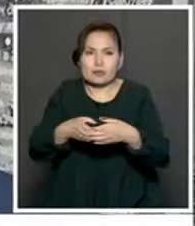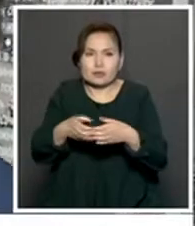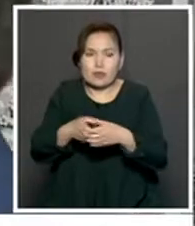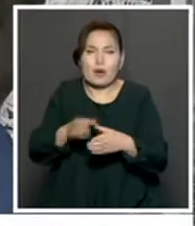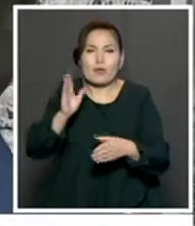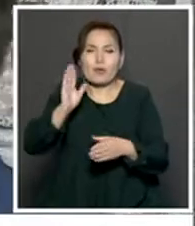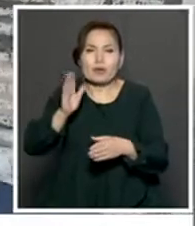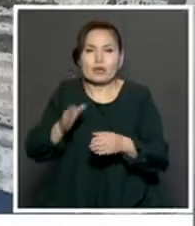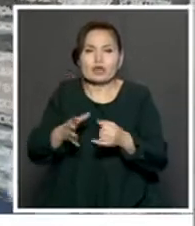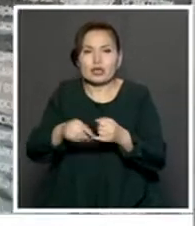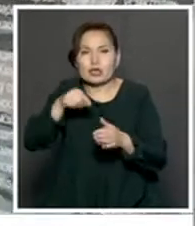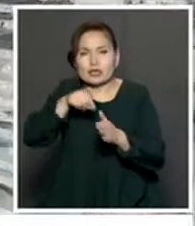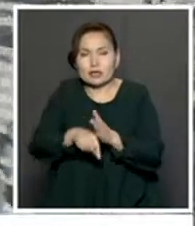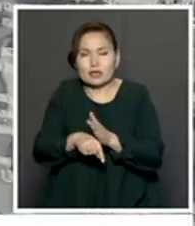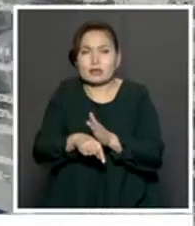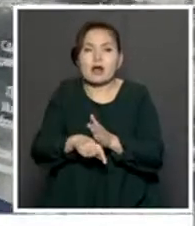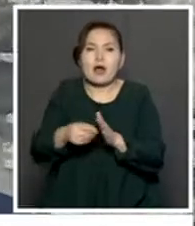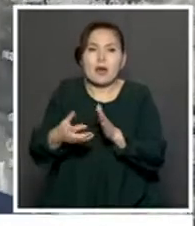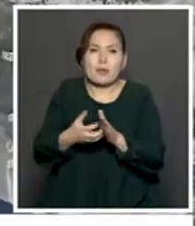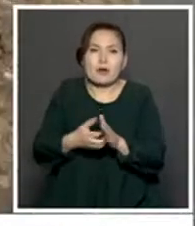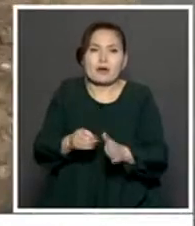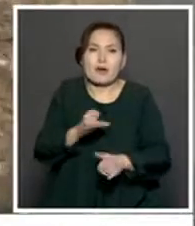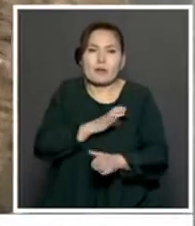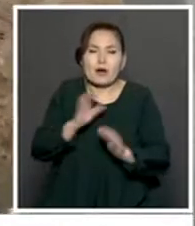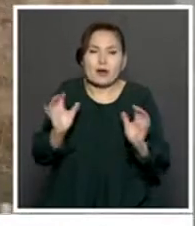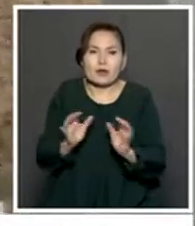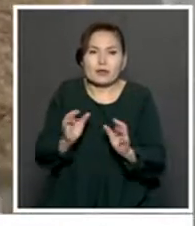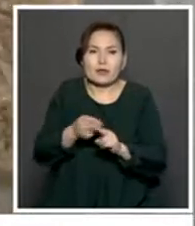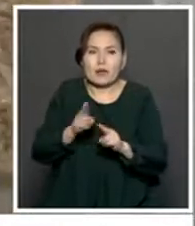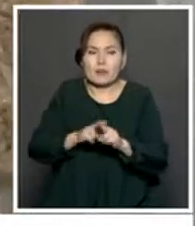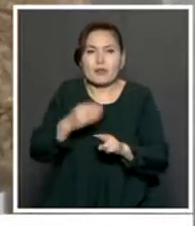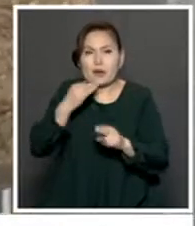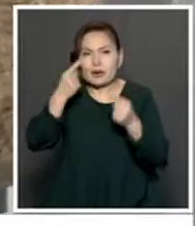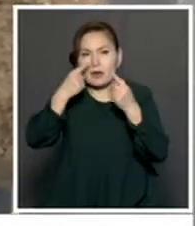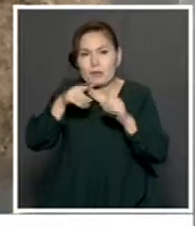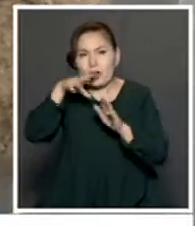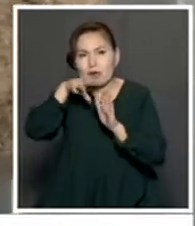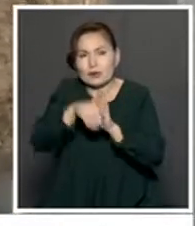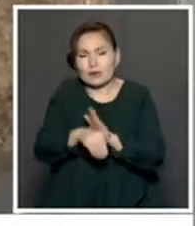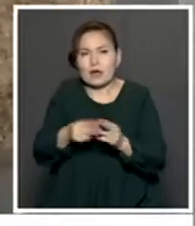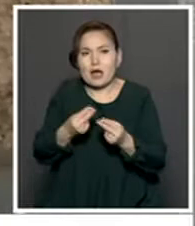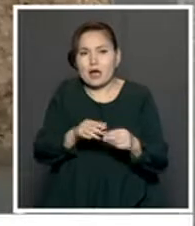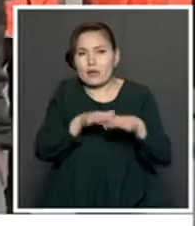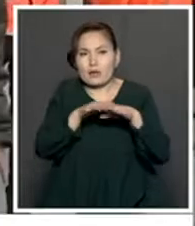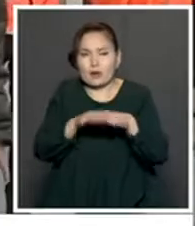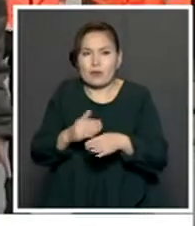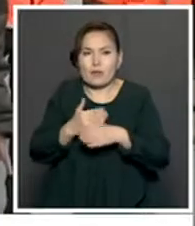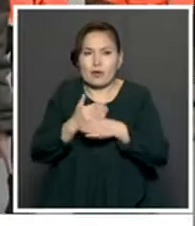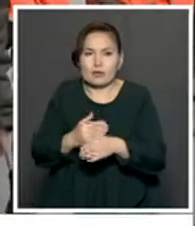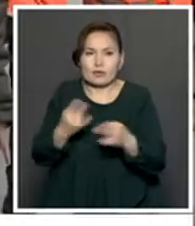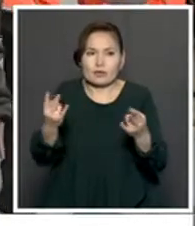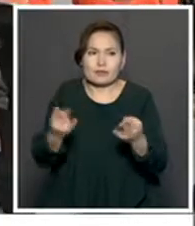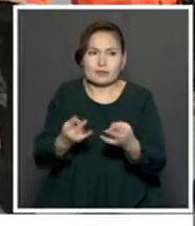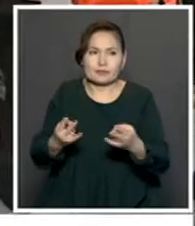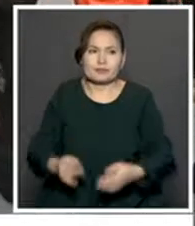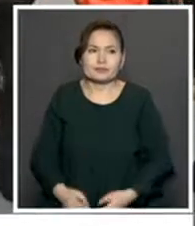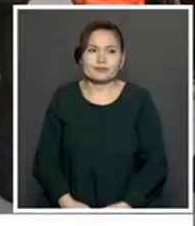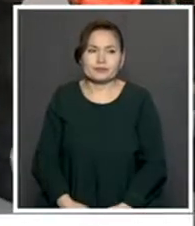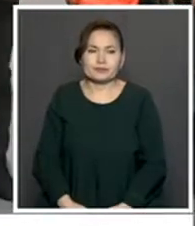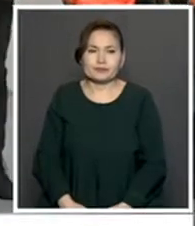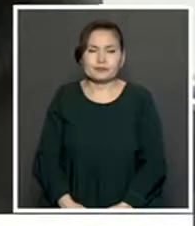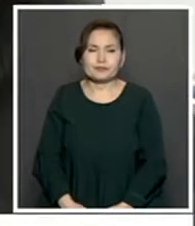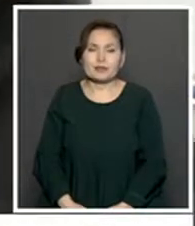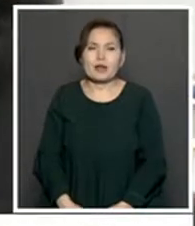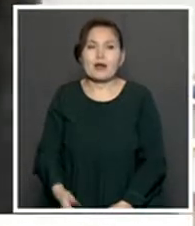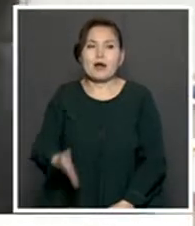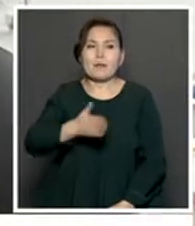айтты. Сондай-ақ бұл проблеманы шешудің тағы бір тетігі заманауи технологияны қолданып, инвесторларға қолайлы жағдай жасау.